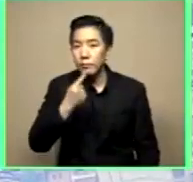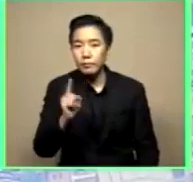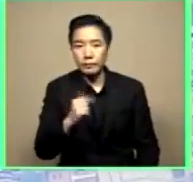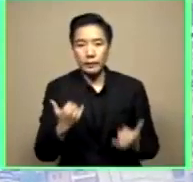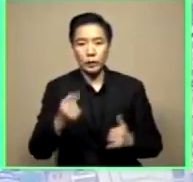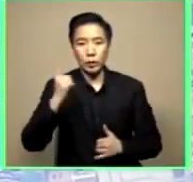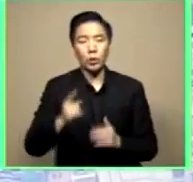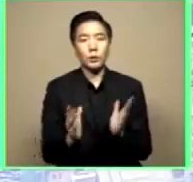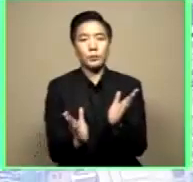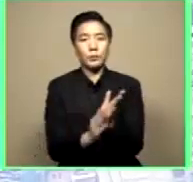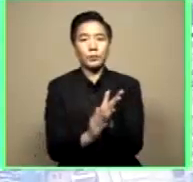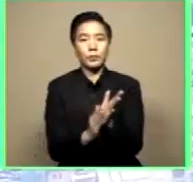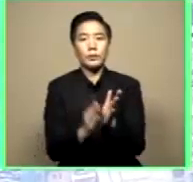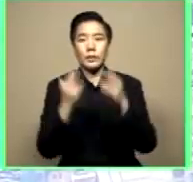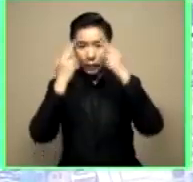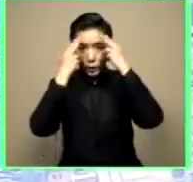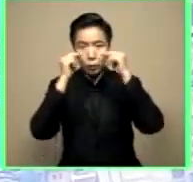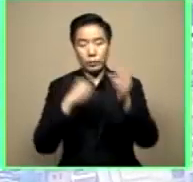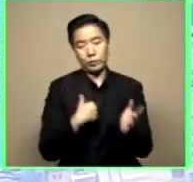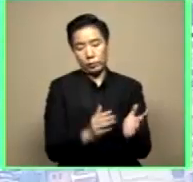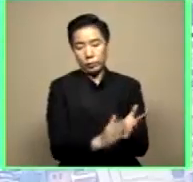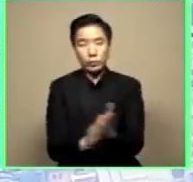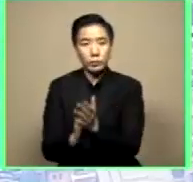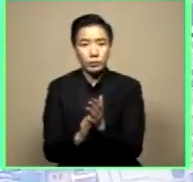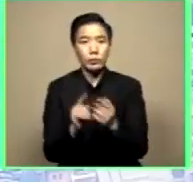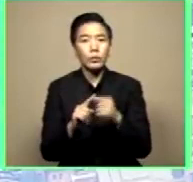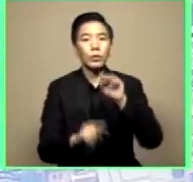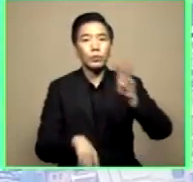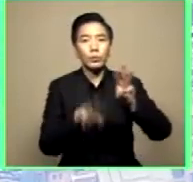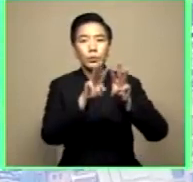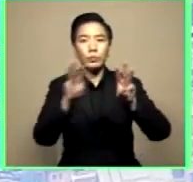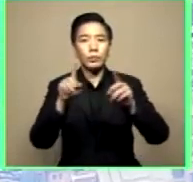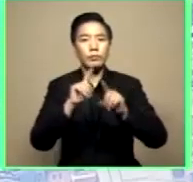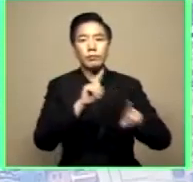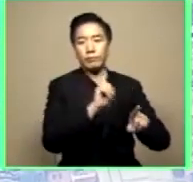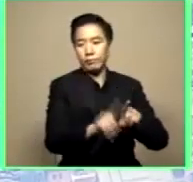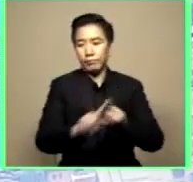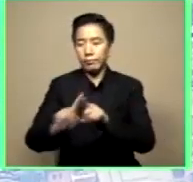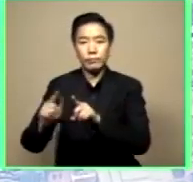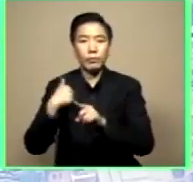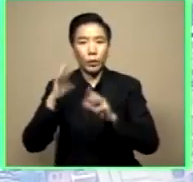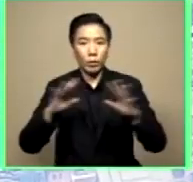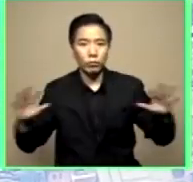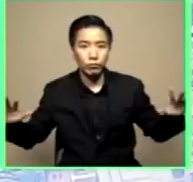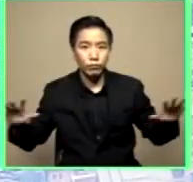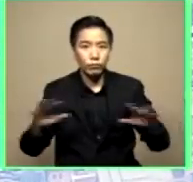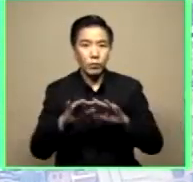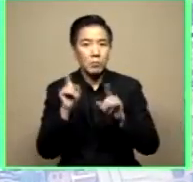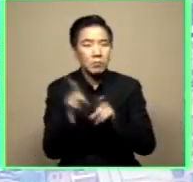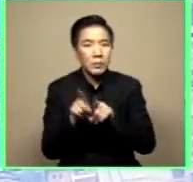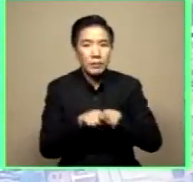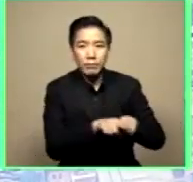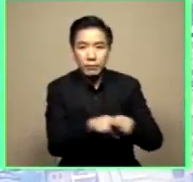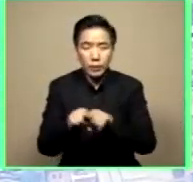ต้องชื่นชมท่านนายกก็ชื่นชมนะครับทางโซเชียลมีเดียอินฟลูเอนเซอร์ทั้งหลายมาร่วมกันเป็นแนวทางเดียวกันเรา